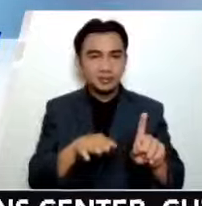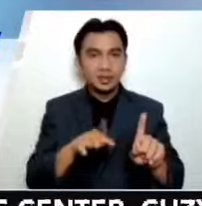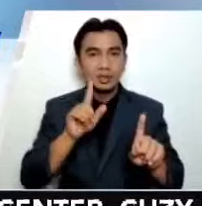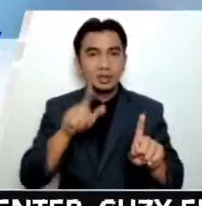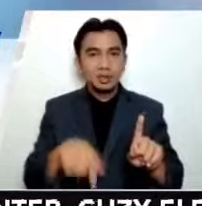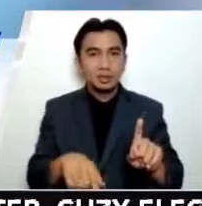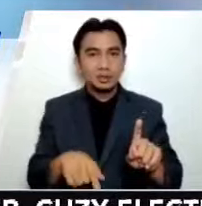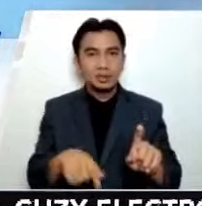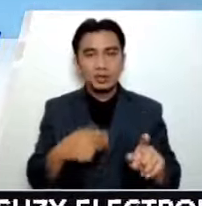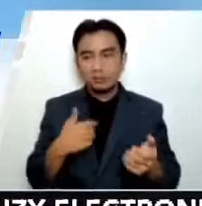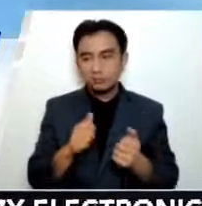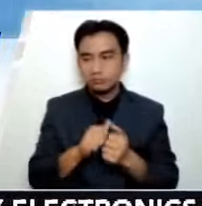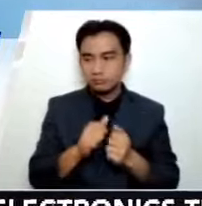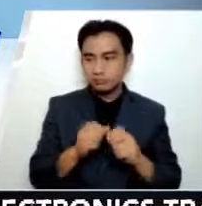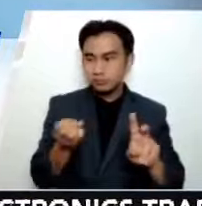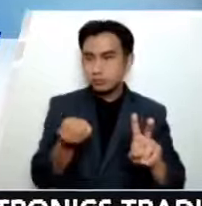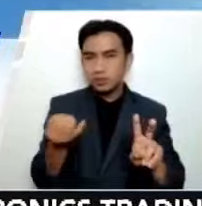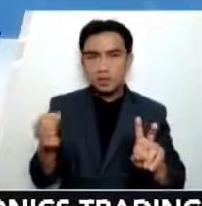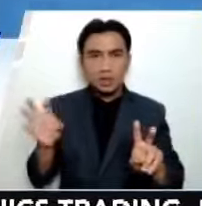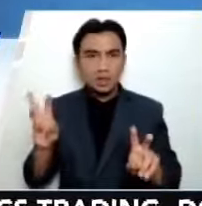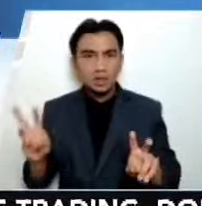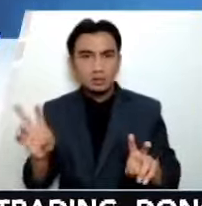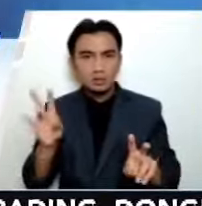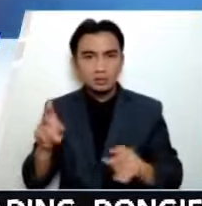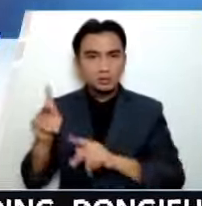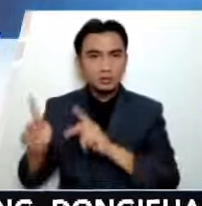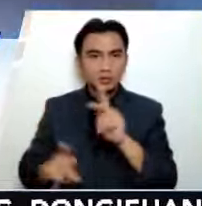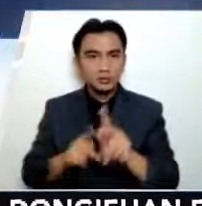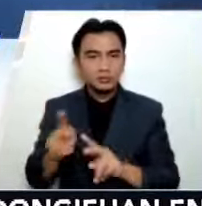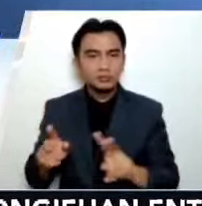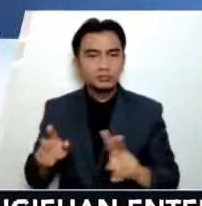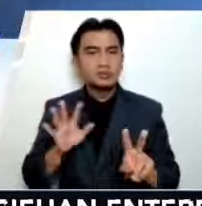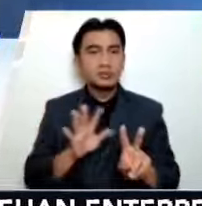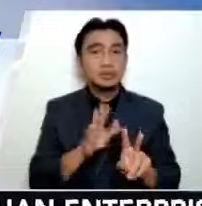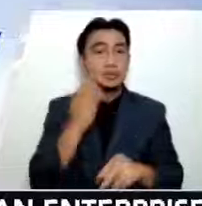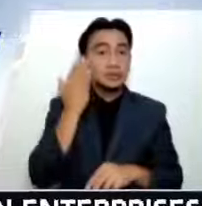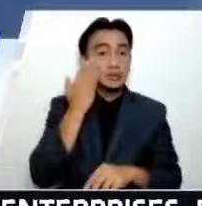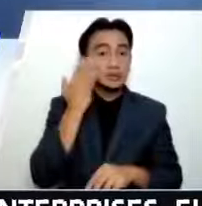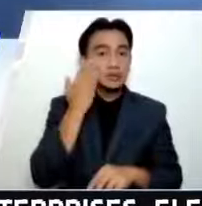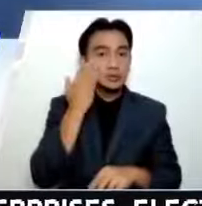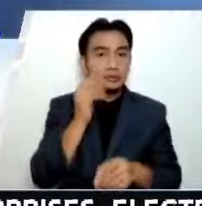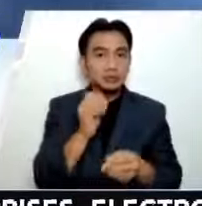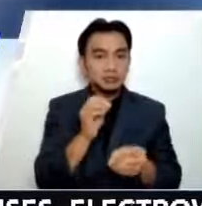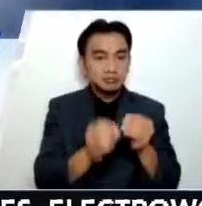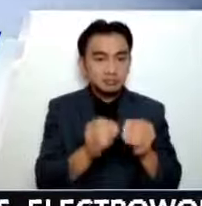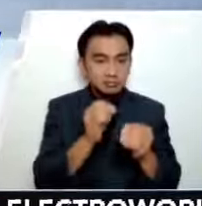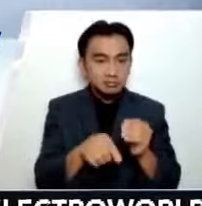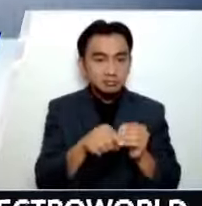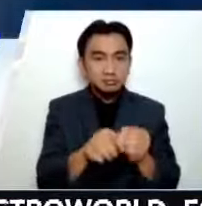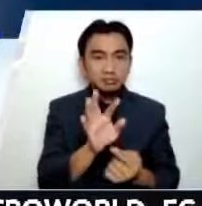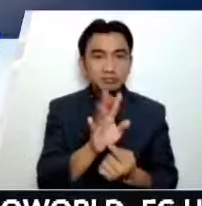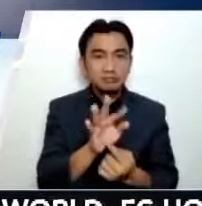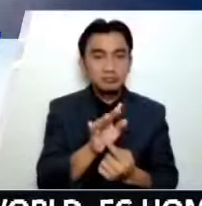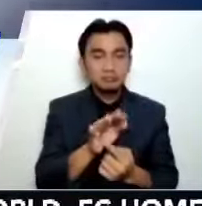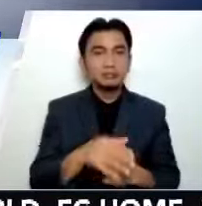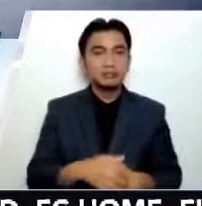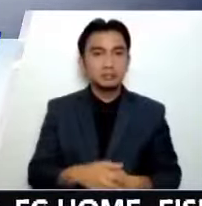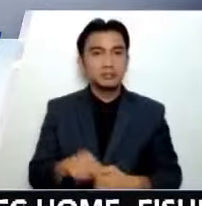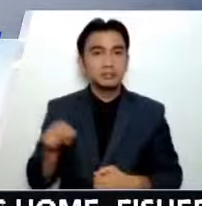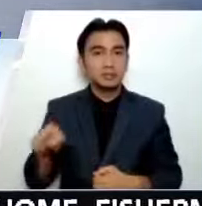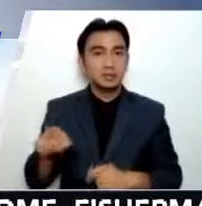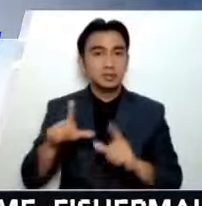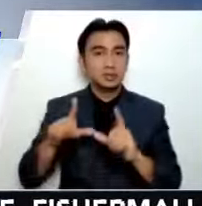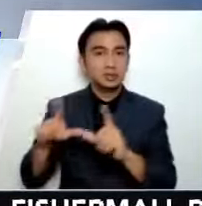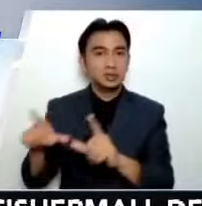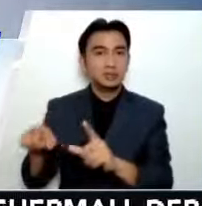nasa 6 hanggang 7 katao na nagpapanggap na magsisindi rin ng kandila. Ang isa sa mga suspect, pasimple na